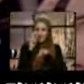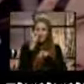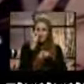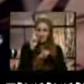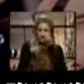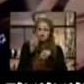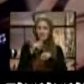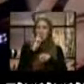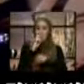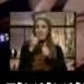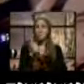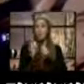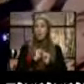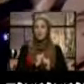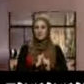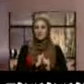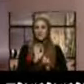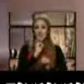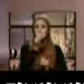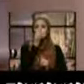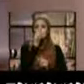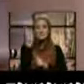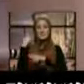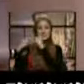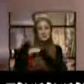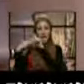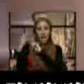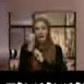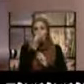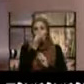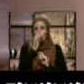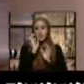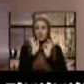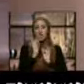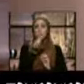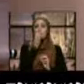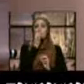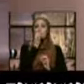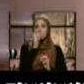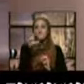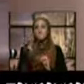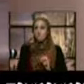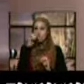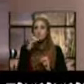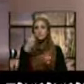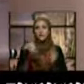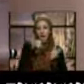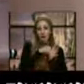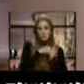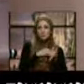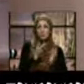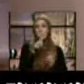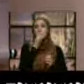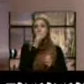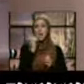أن الذي تعود أو استمرأ أكل الحرام، هذه عادات سيئة.